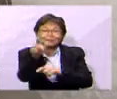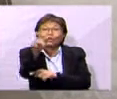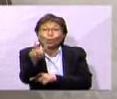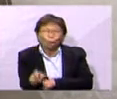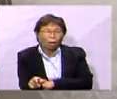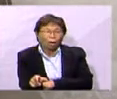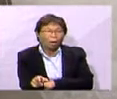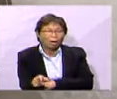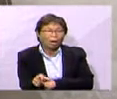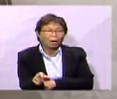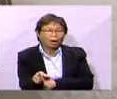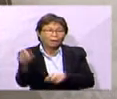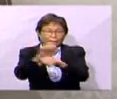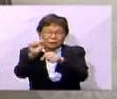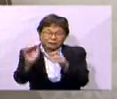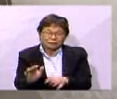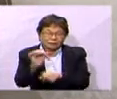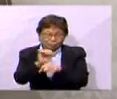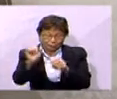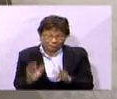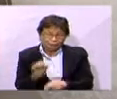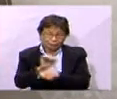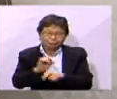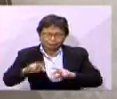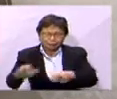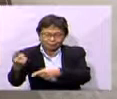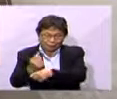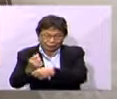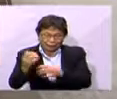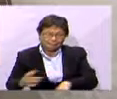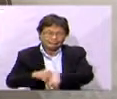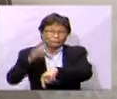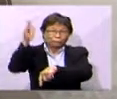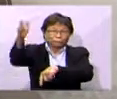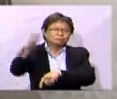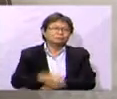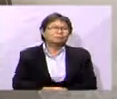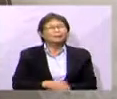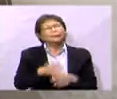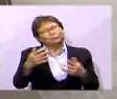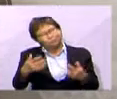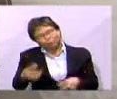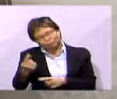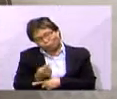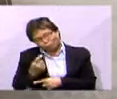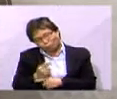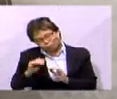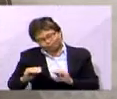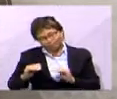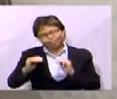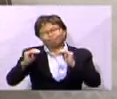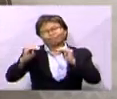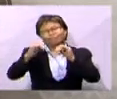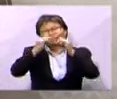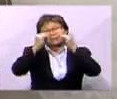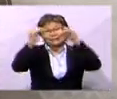seorang yang kita panggil human capital ataupun modal insan suatu ketika nanti apabila mereka telah terlatih di peringkat